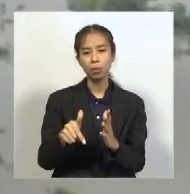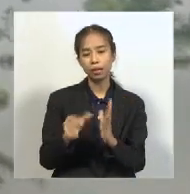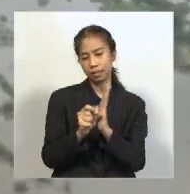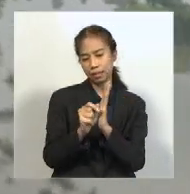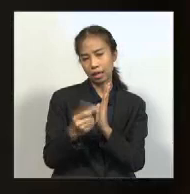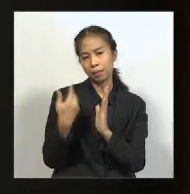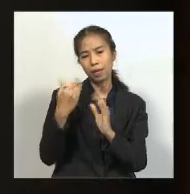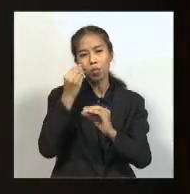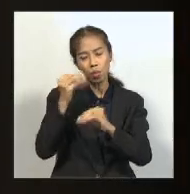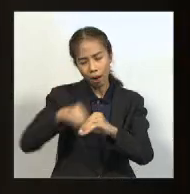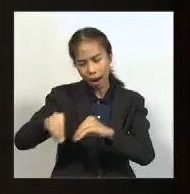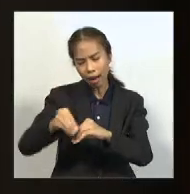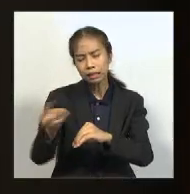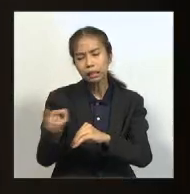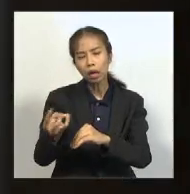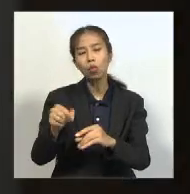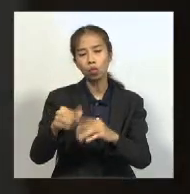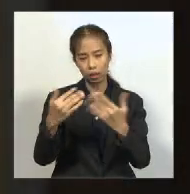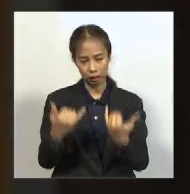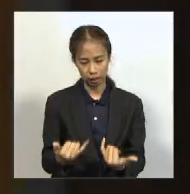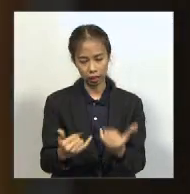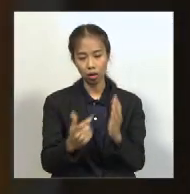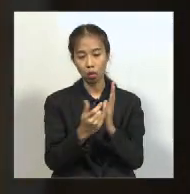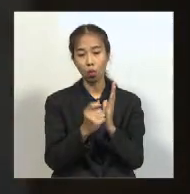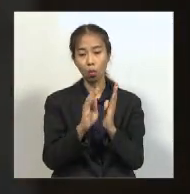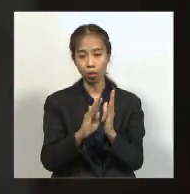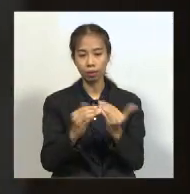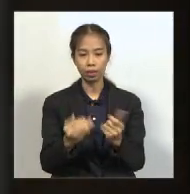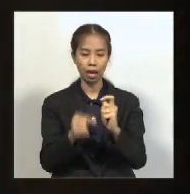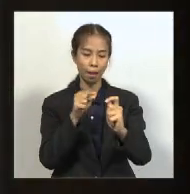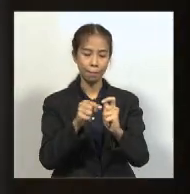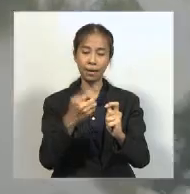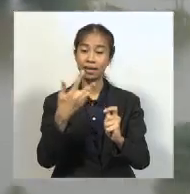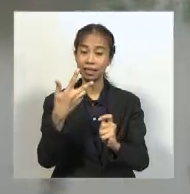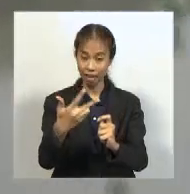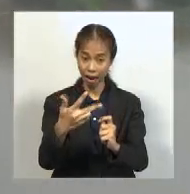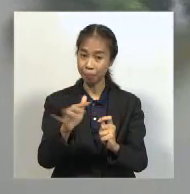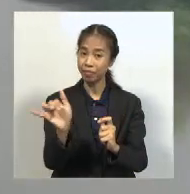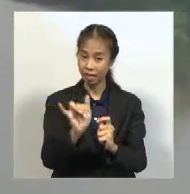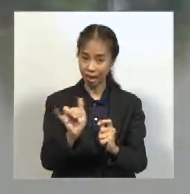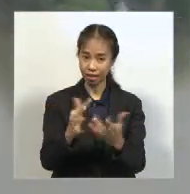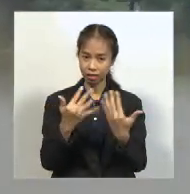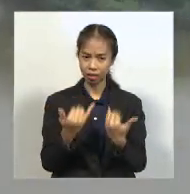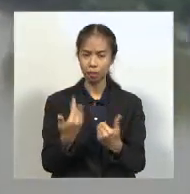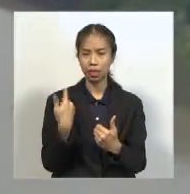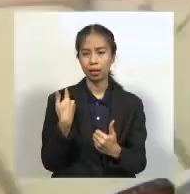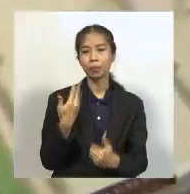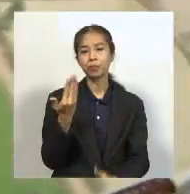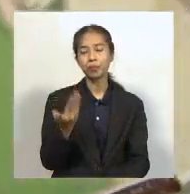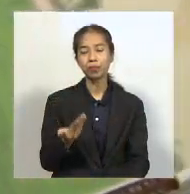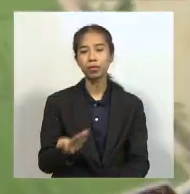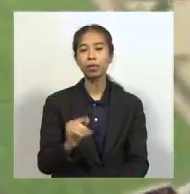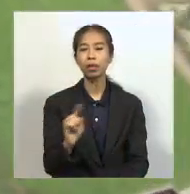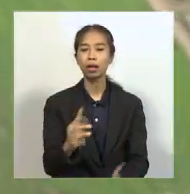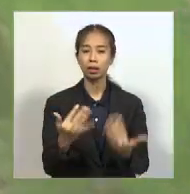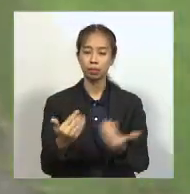ล้วครับแต่ที่จังหวัดอุบลราชธานีตอนนี้เหลือ3อำเภอคืออำเภอเมืองวารินชำราบสว่างเวียระพง